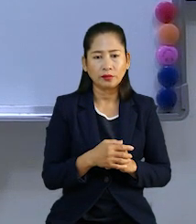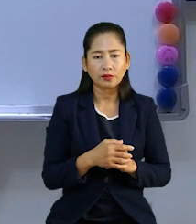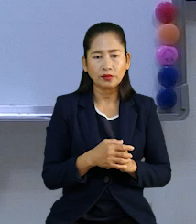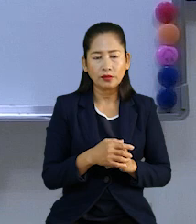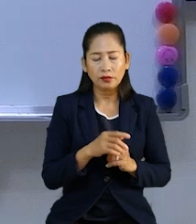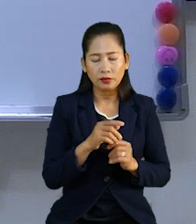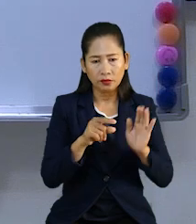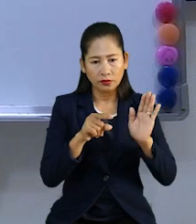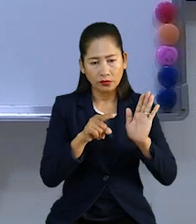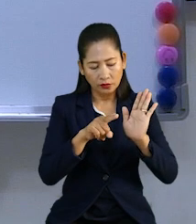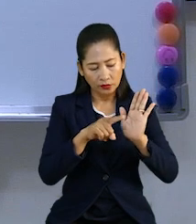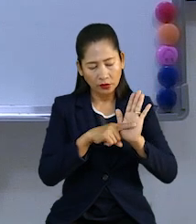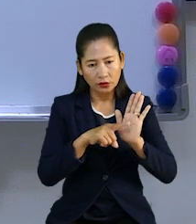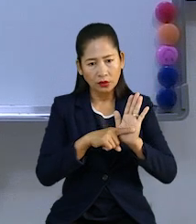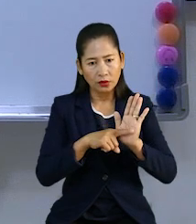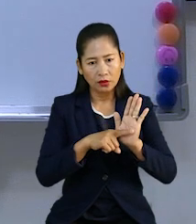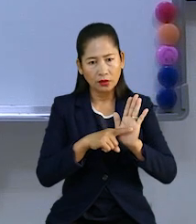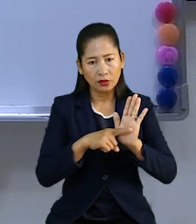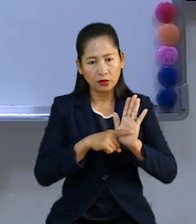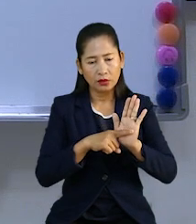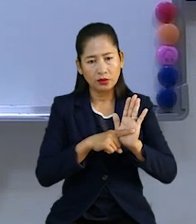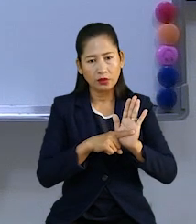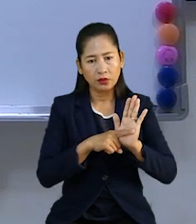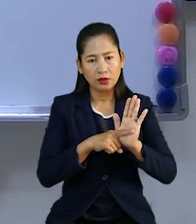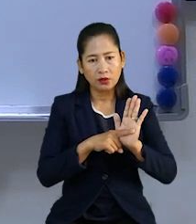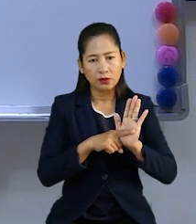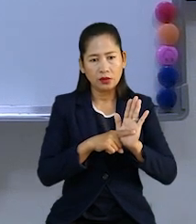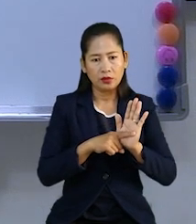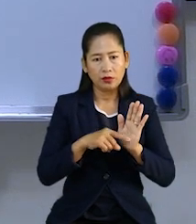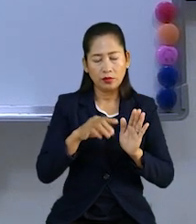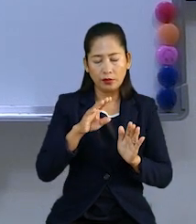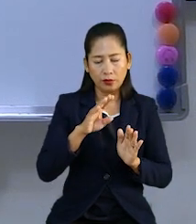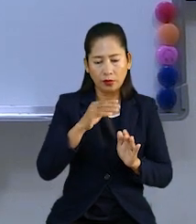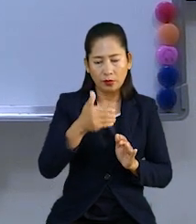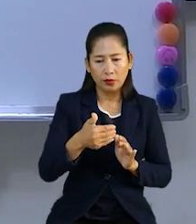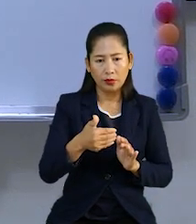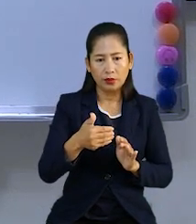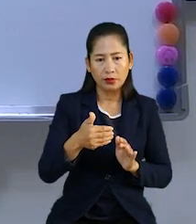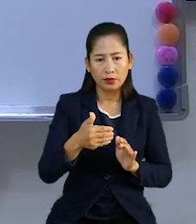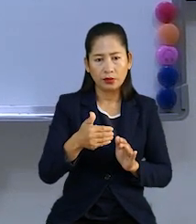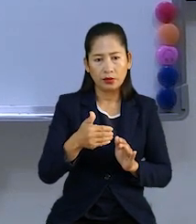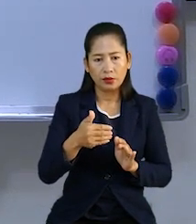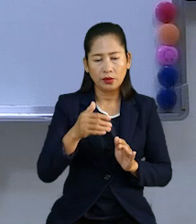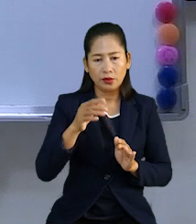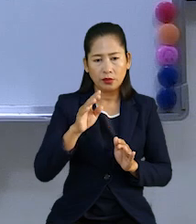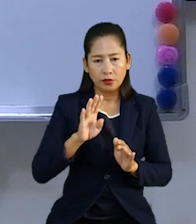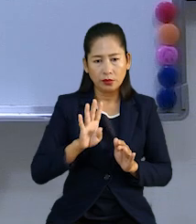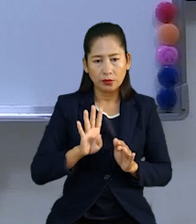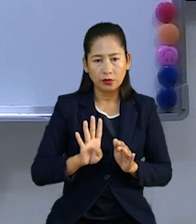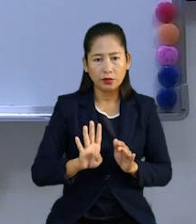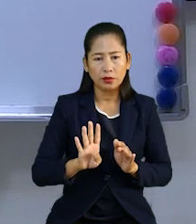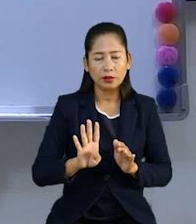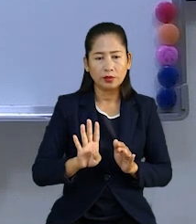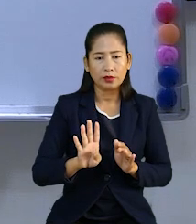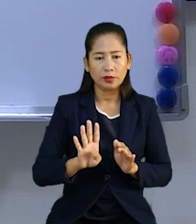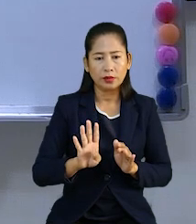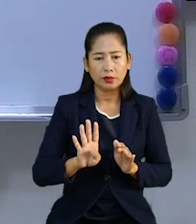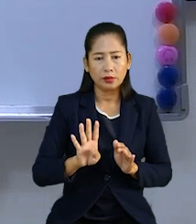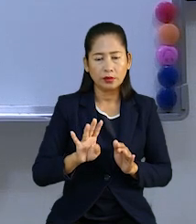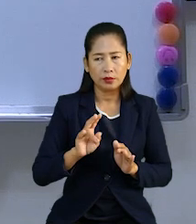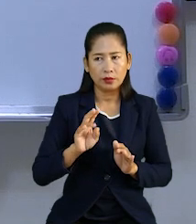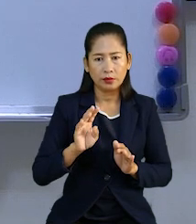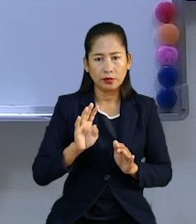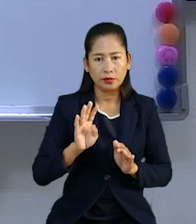chà mùi sàn rìa đó nằng thay cả bộ rồi bỏ dưỡng cứ làm buồn mớn buồn